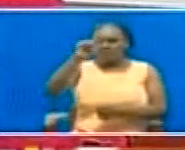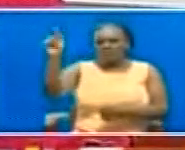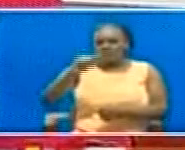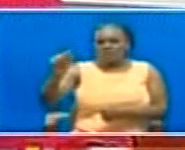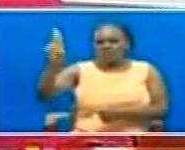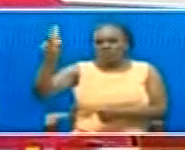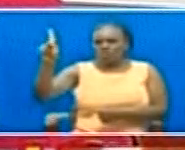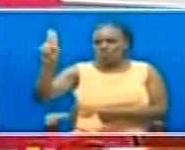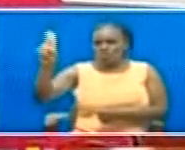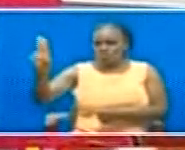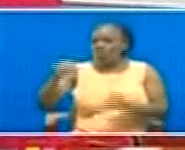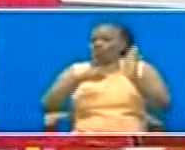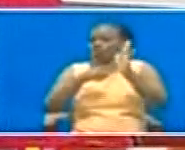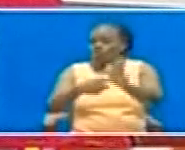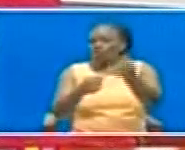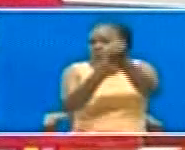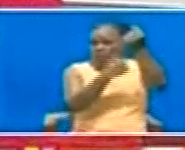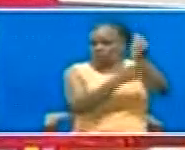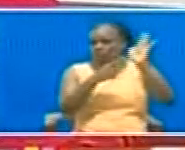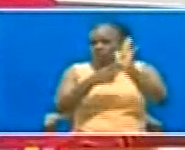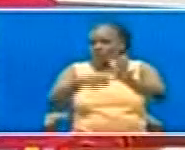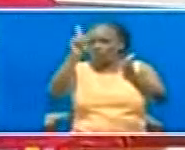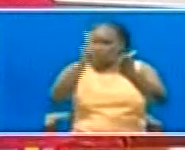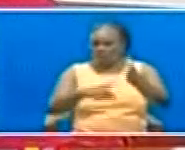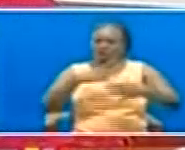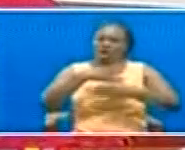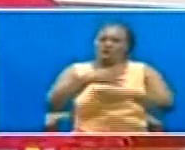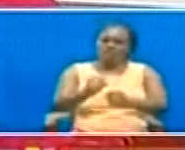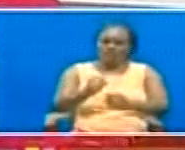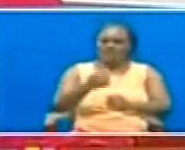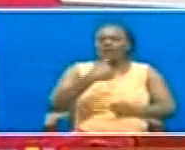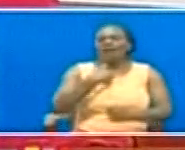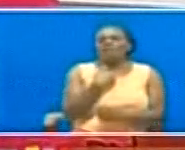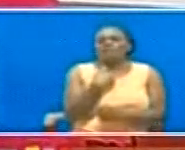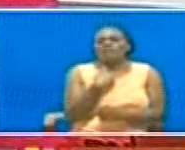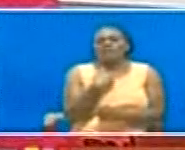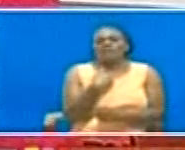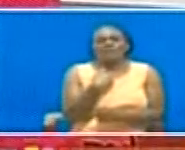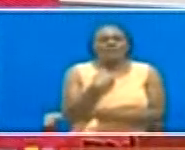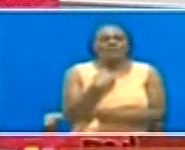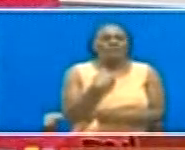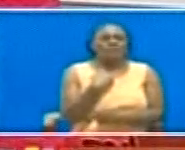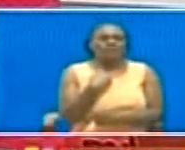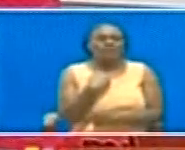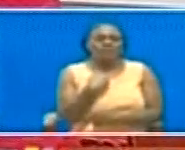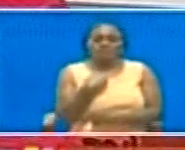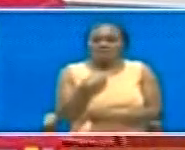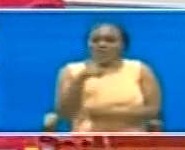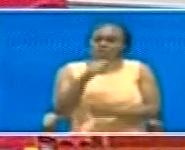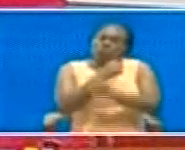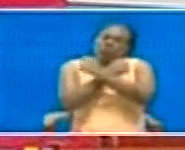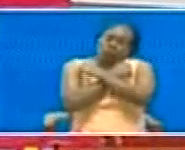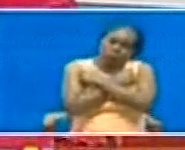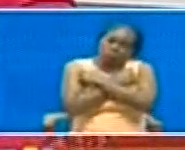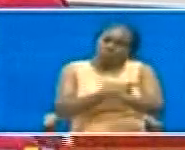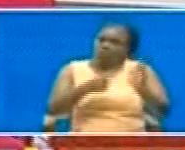hii michezo inaashiria kwamba kuna tuko na confidence na game. So unaleta passion yako